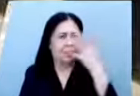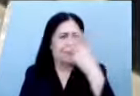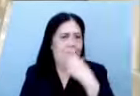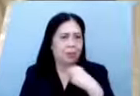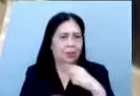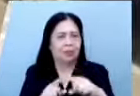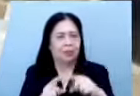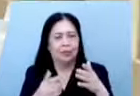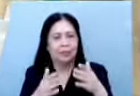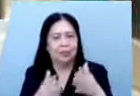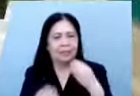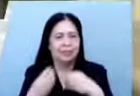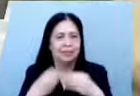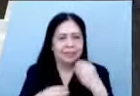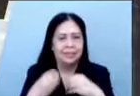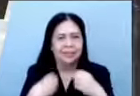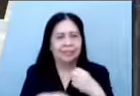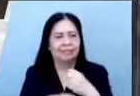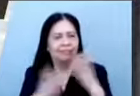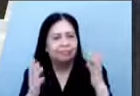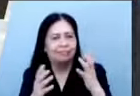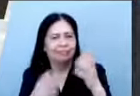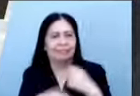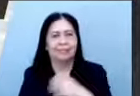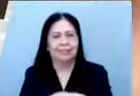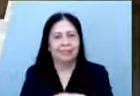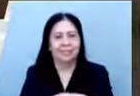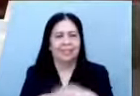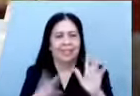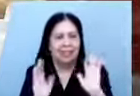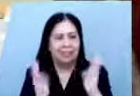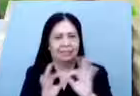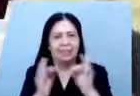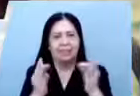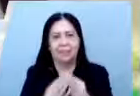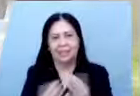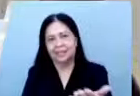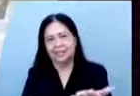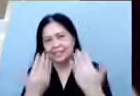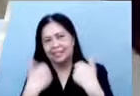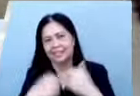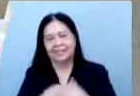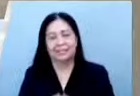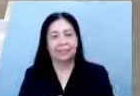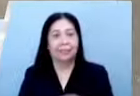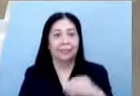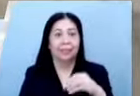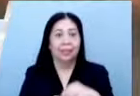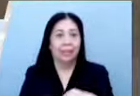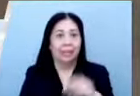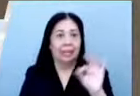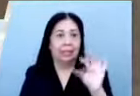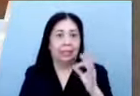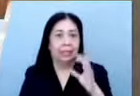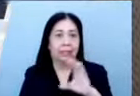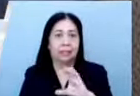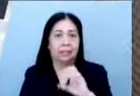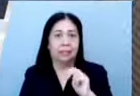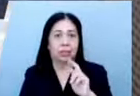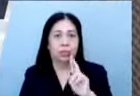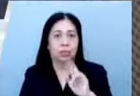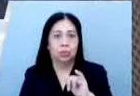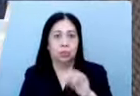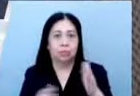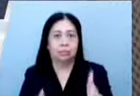eating, drinking, catching up with friends and family. Let's go on. Sa loob naman ng 19th century na gusali, matatagpuan